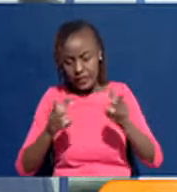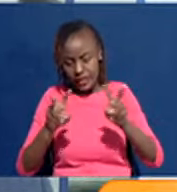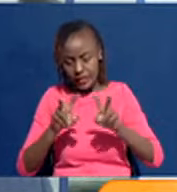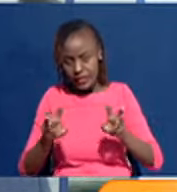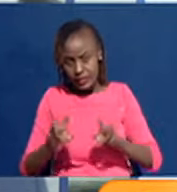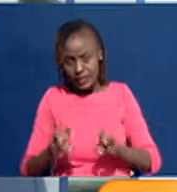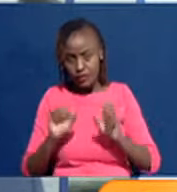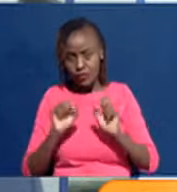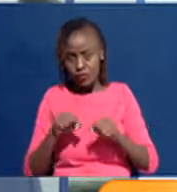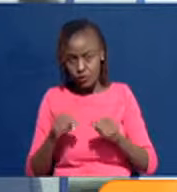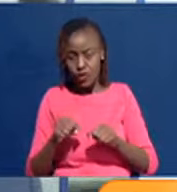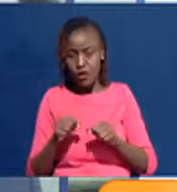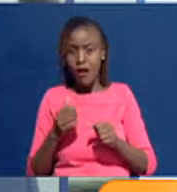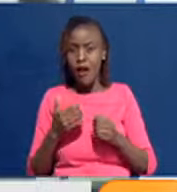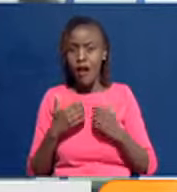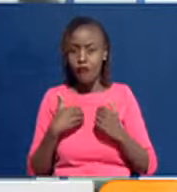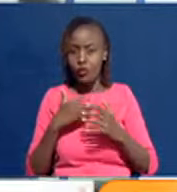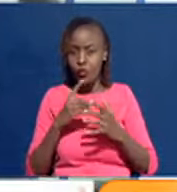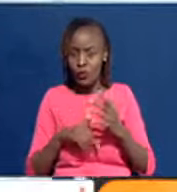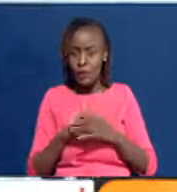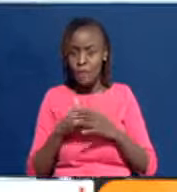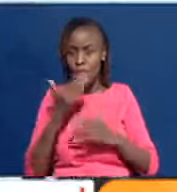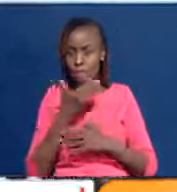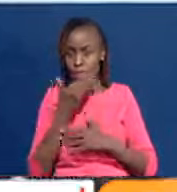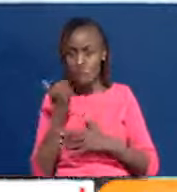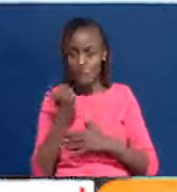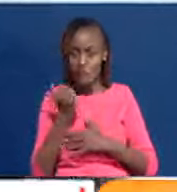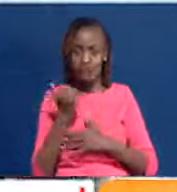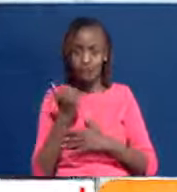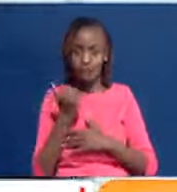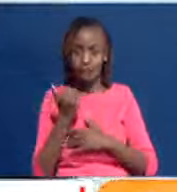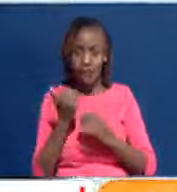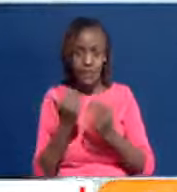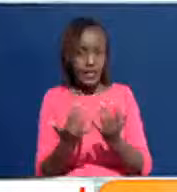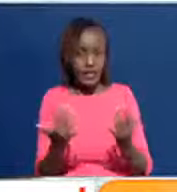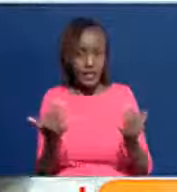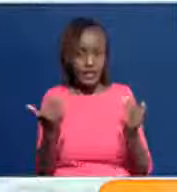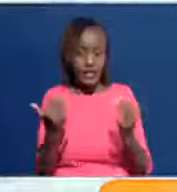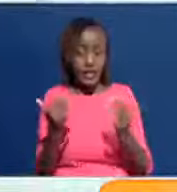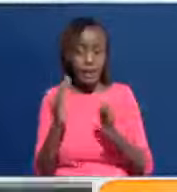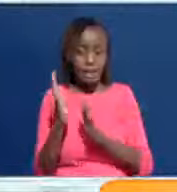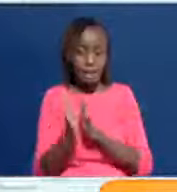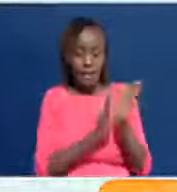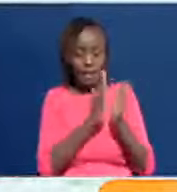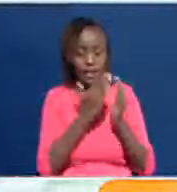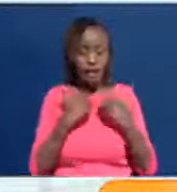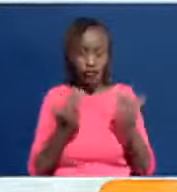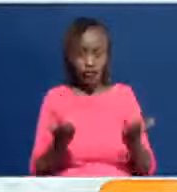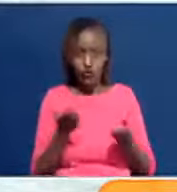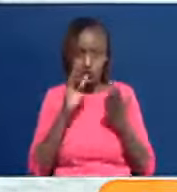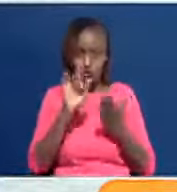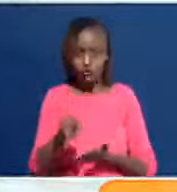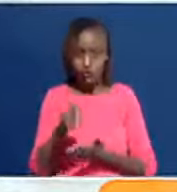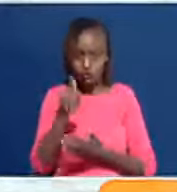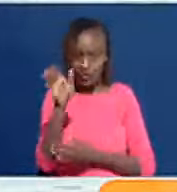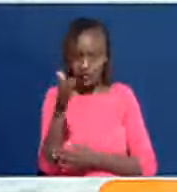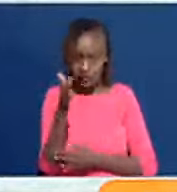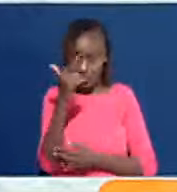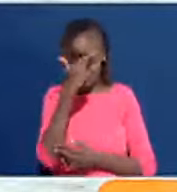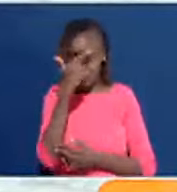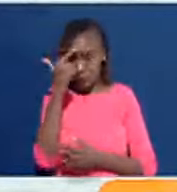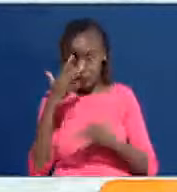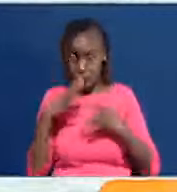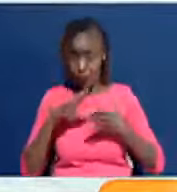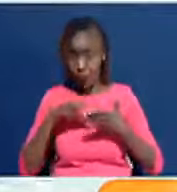hiyo mimea na kuintroduce katika hiyo mazingira. Aidha, kuna mpango wa kuboresha uvuvi katika eneo hili, kwani wakazi